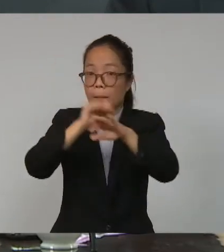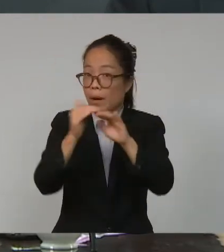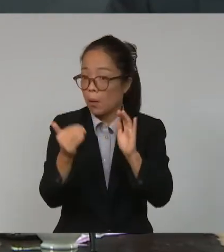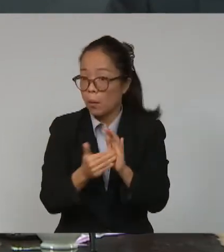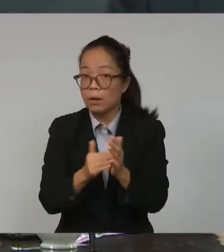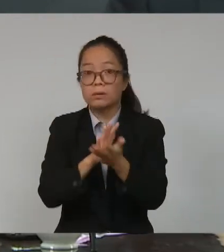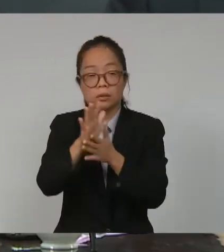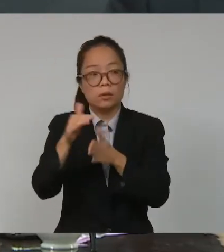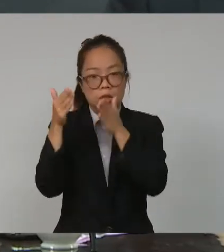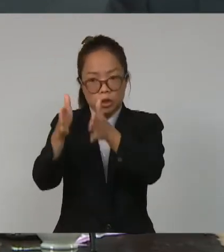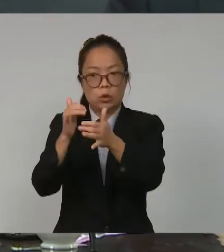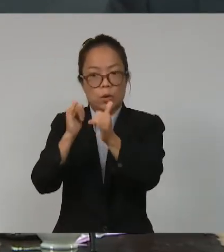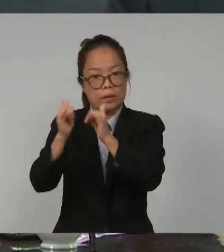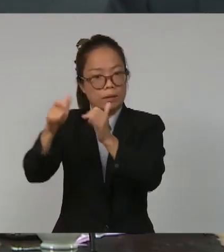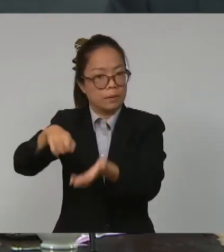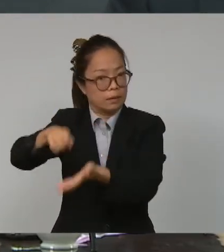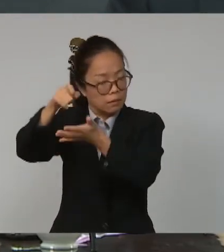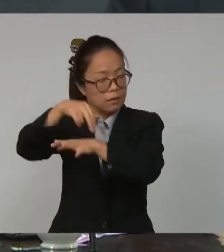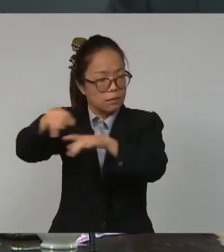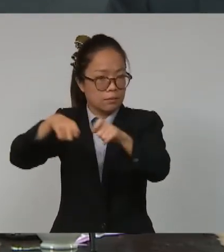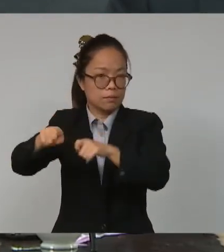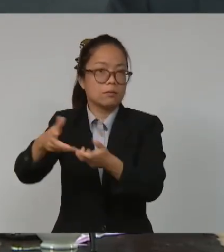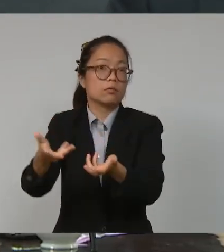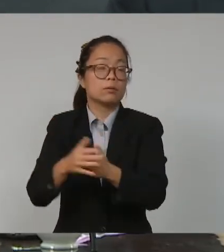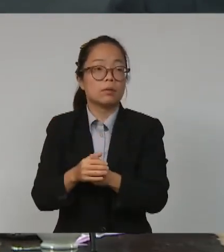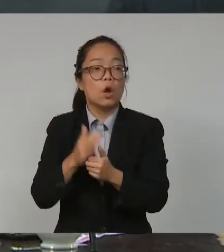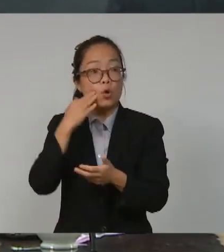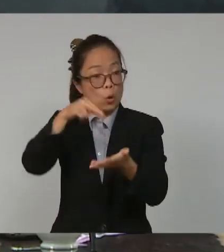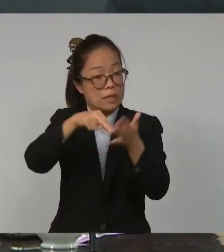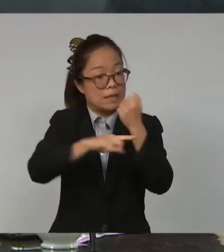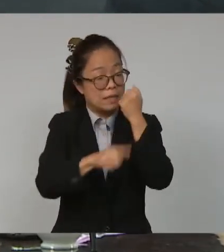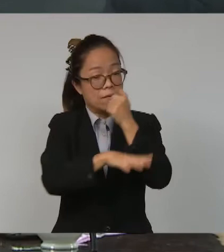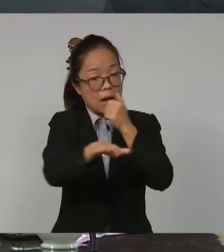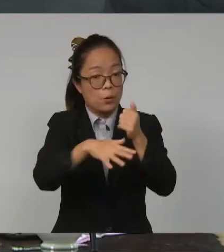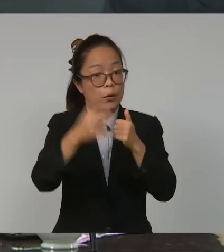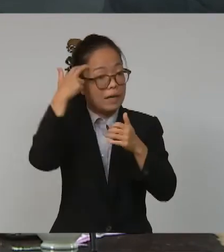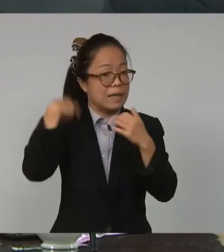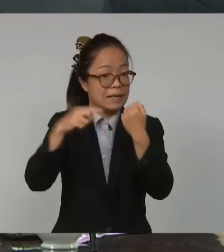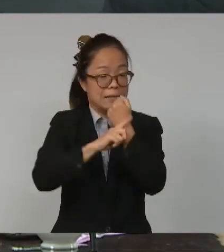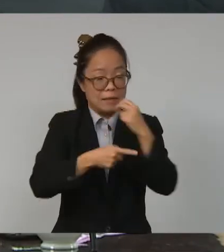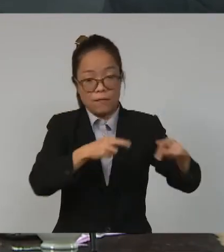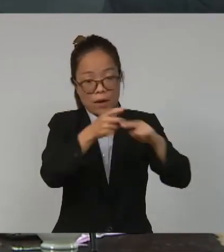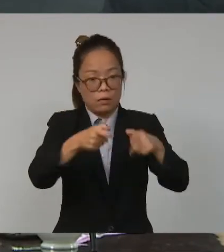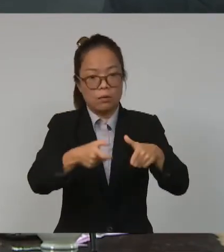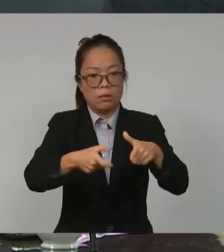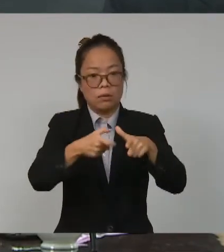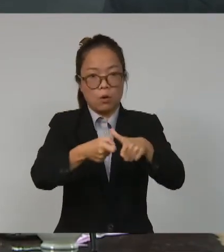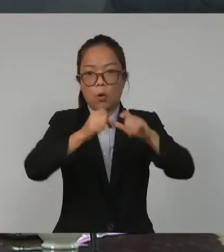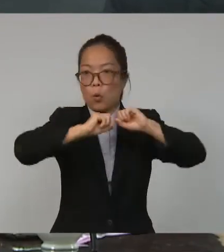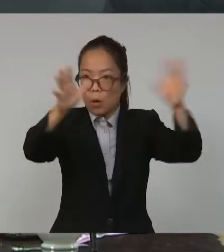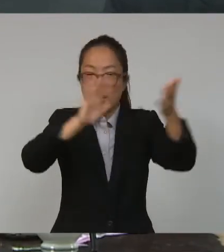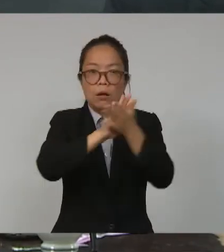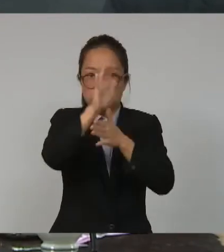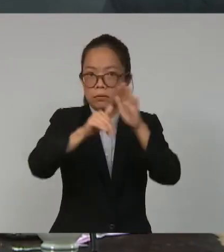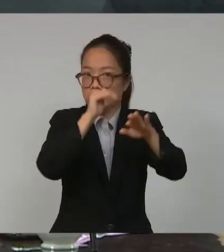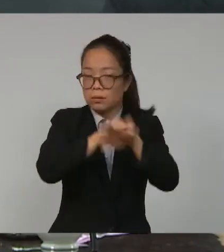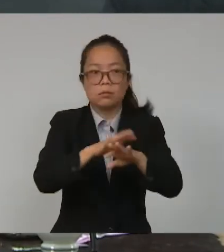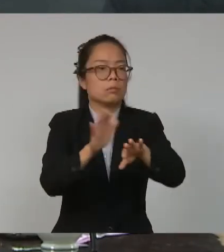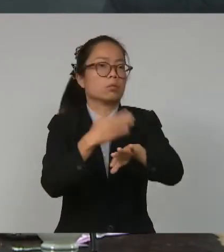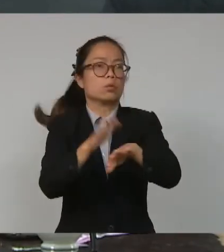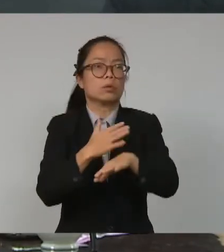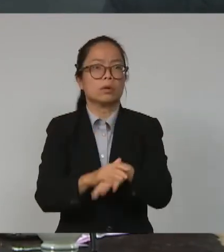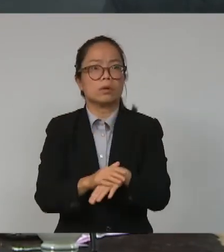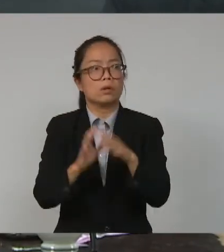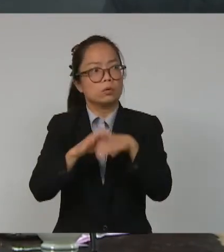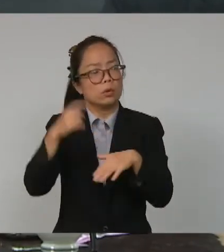上是针对人民的提案。好，所以如果是立法院的修宪公投，不会是公告成立后的状况，所以他认为我们其